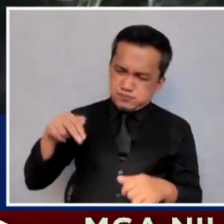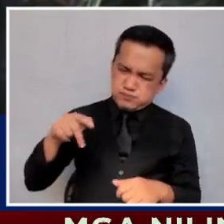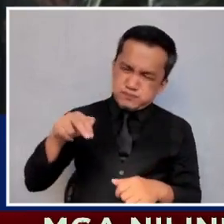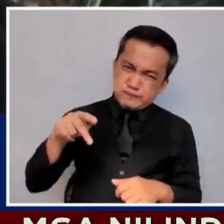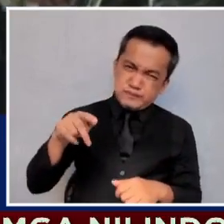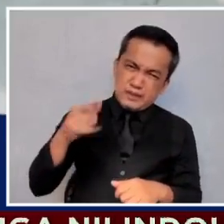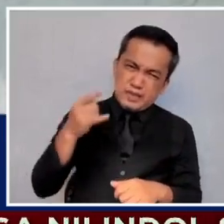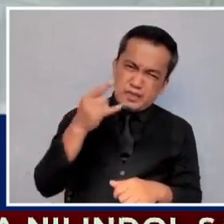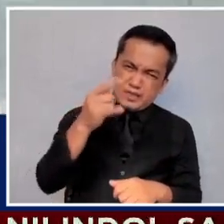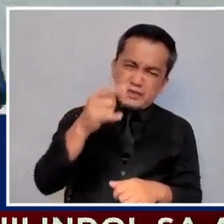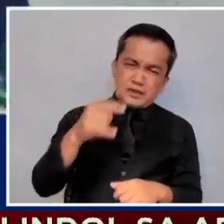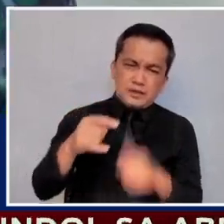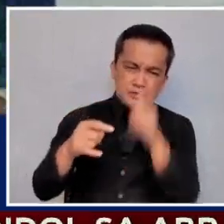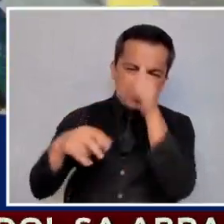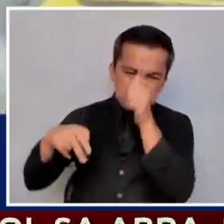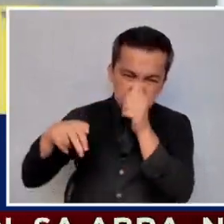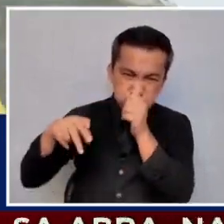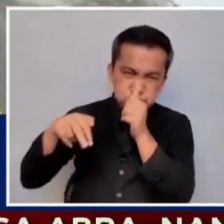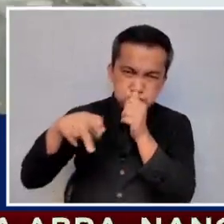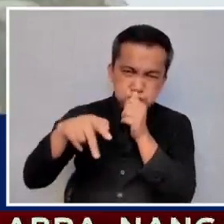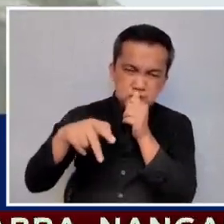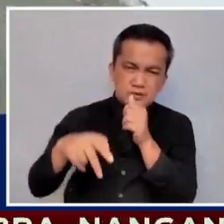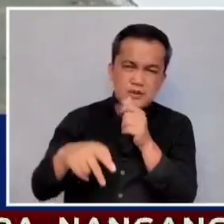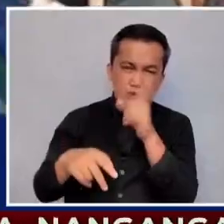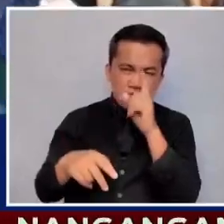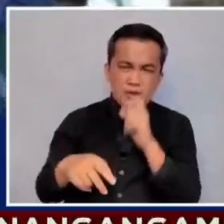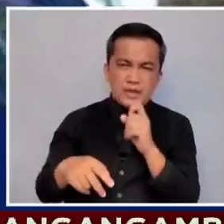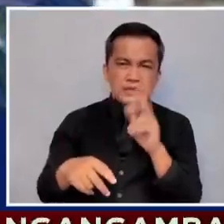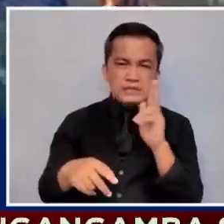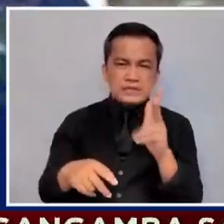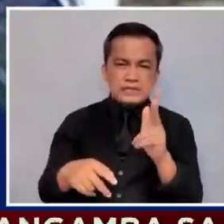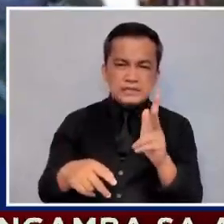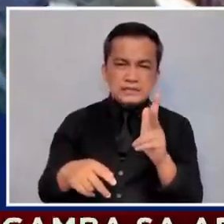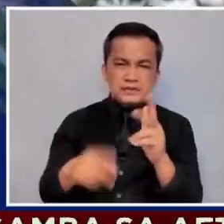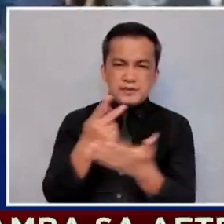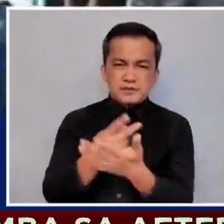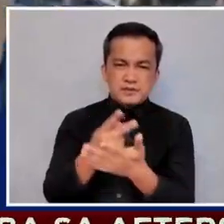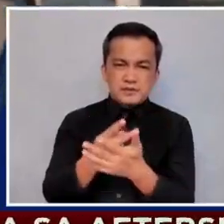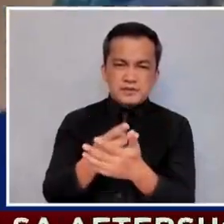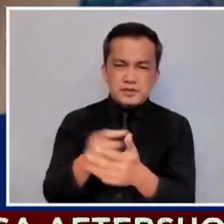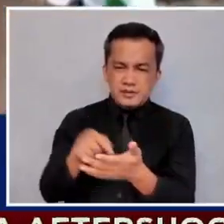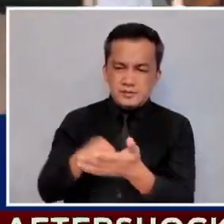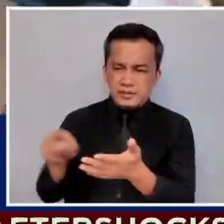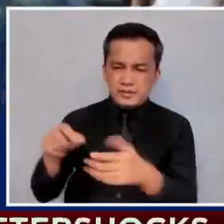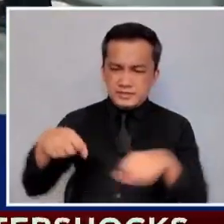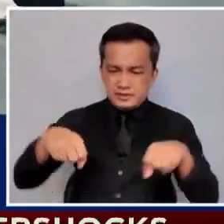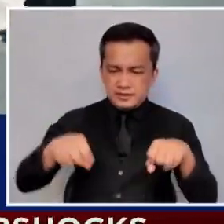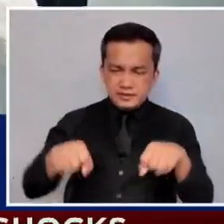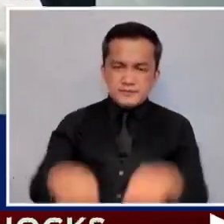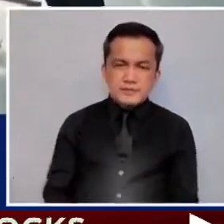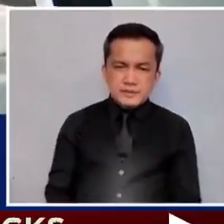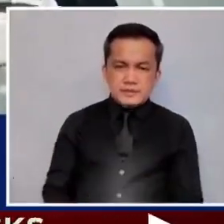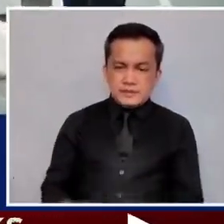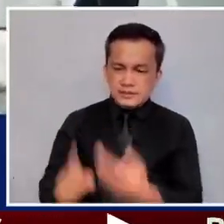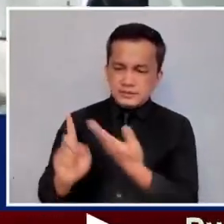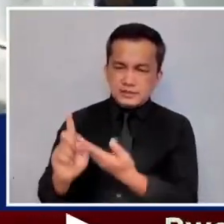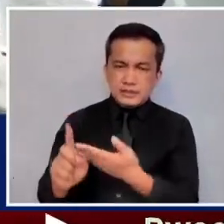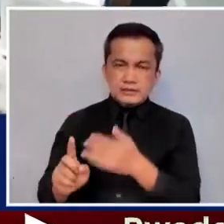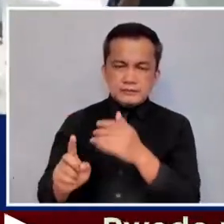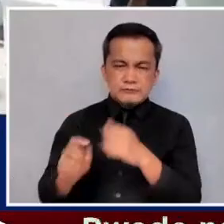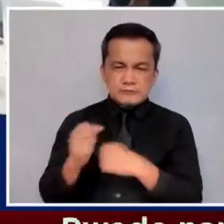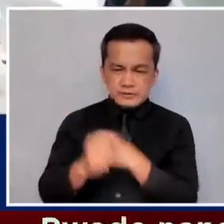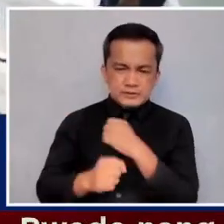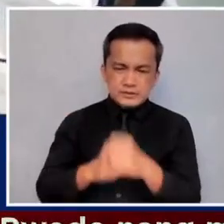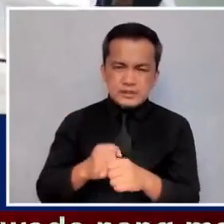niya ang paglalakad dahil 30 pesos ang pamasahe sa tricycle papasok. Nagsasakripisyo din siya dahil ayaw niyang gumamit